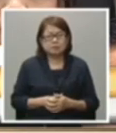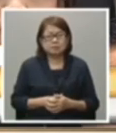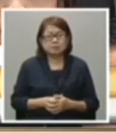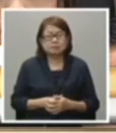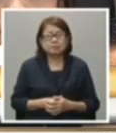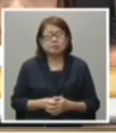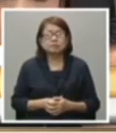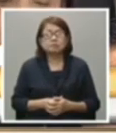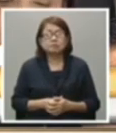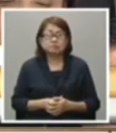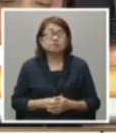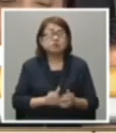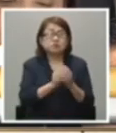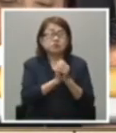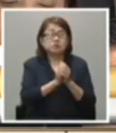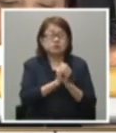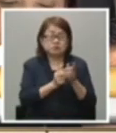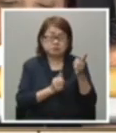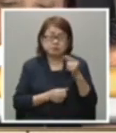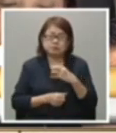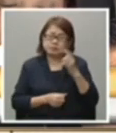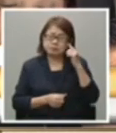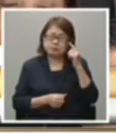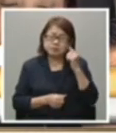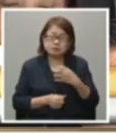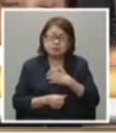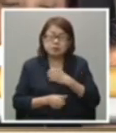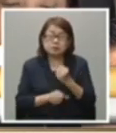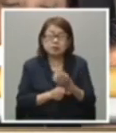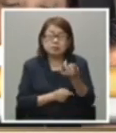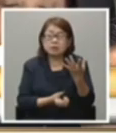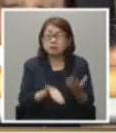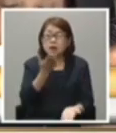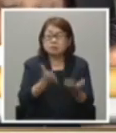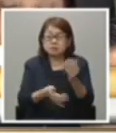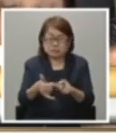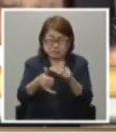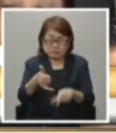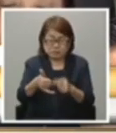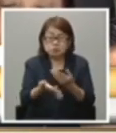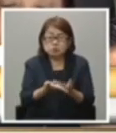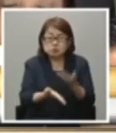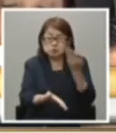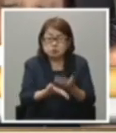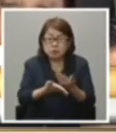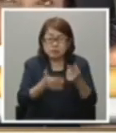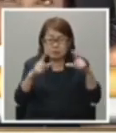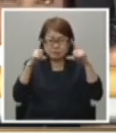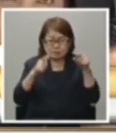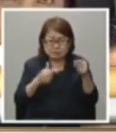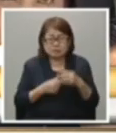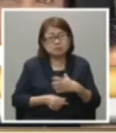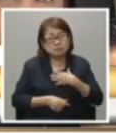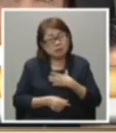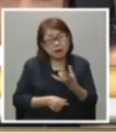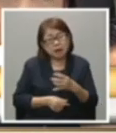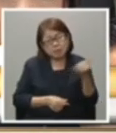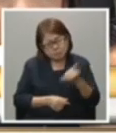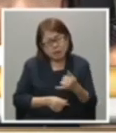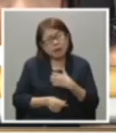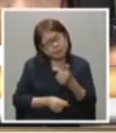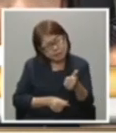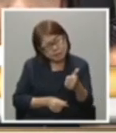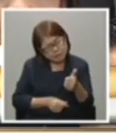เขาอยากทำอะไรเขาก็ทำนะคะถ้าสังเกตดูอยากจะมาช่วยนั่นอยากจะมาช่วยนี่ท่านก็ไม่ได้ต่อรองอะไรเขาสักอย่